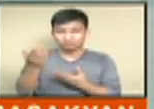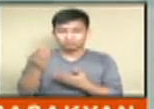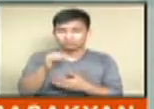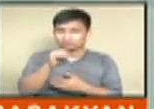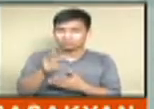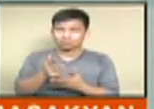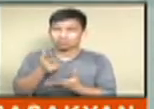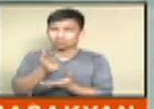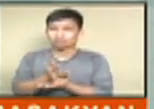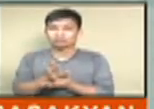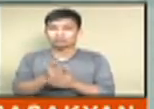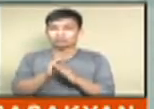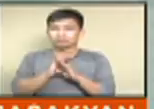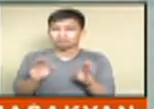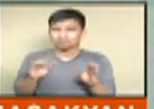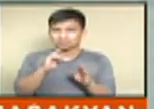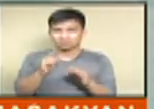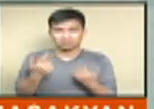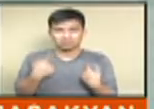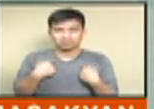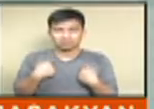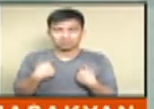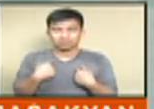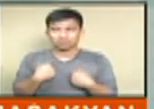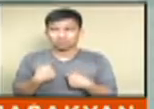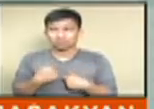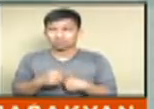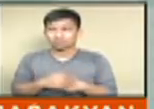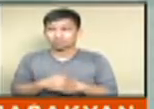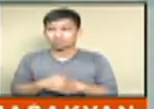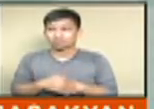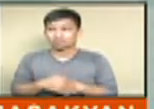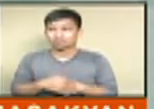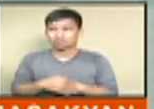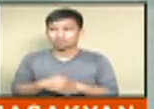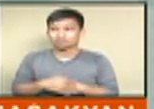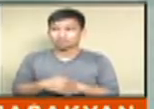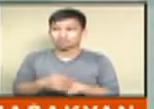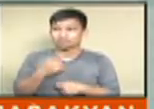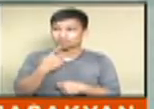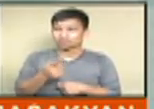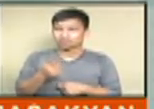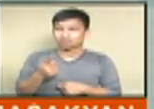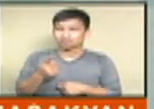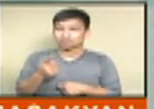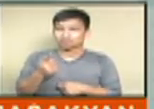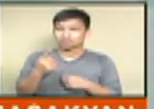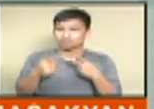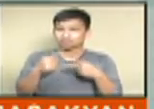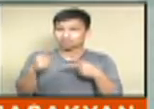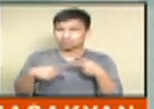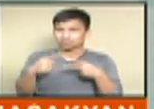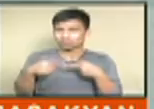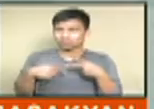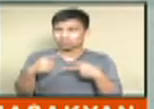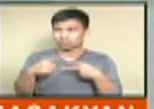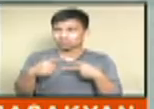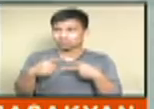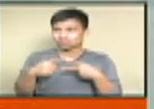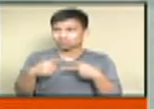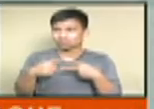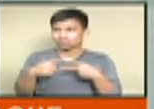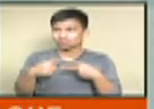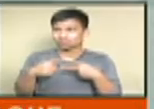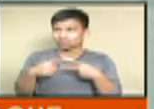tayo mag-park para Apo, naman hindi lalabas na tayo pasaway. Apo, sir. Siguro po yung dalawang...